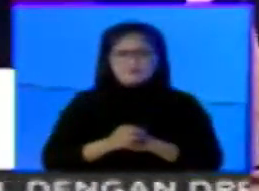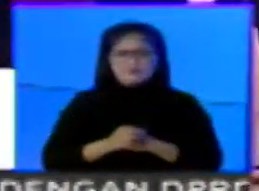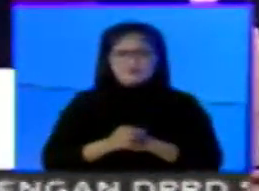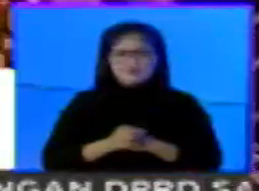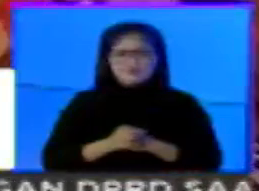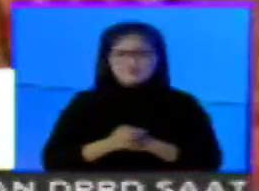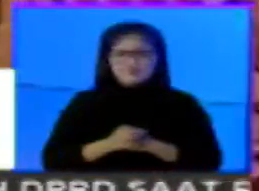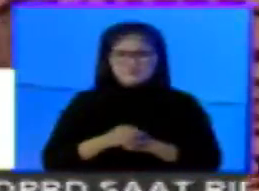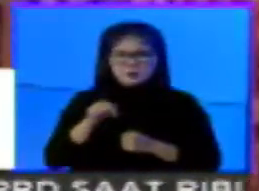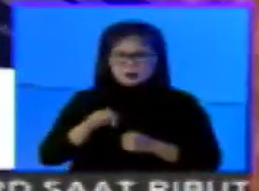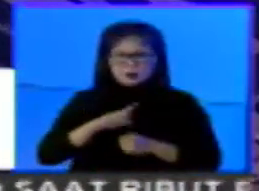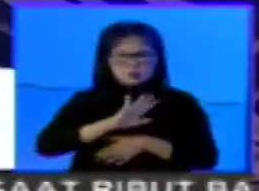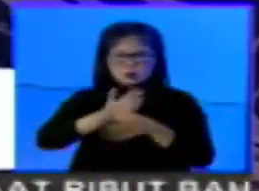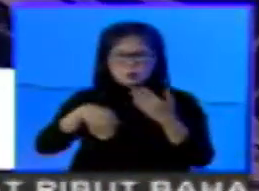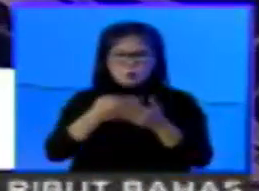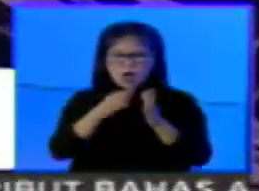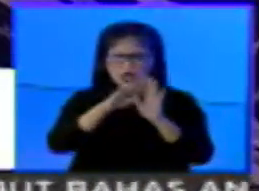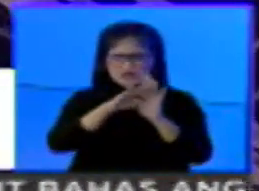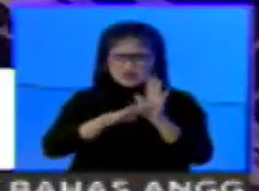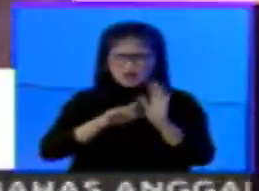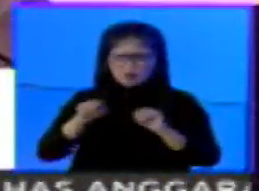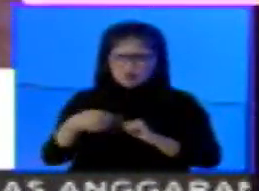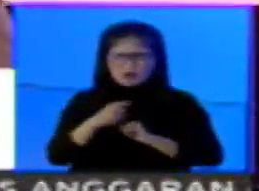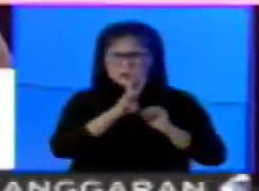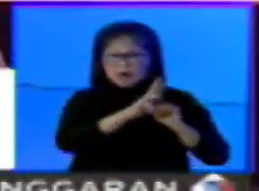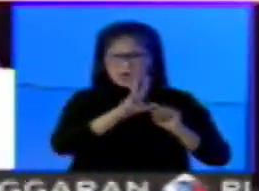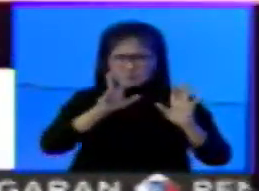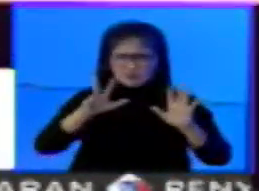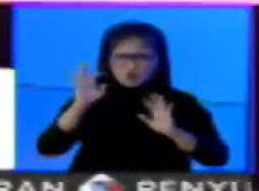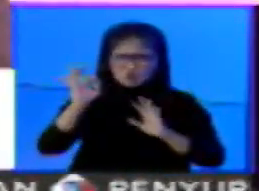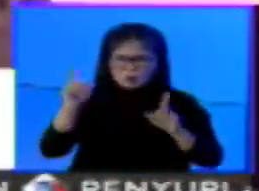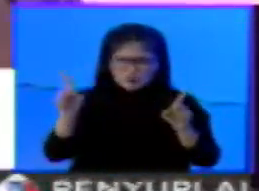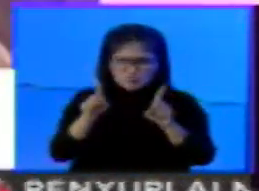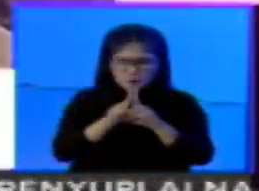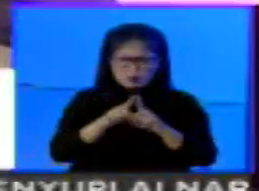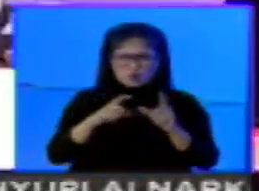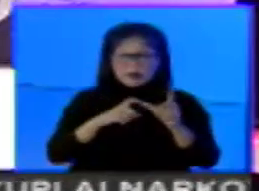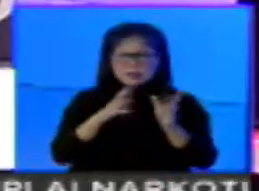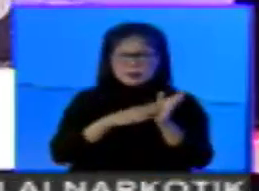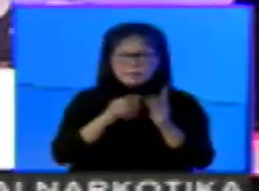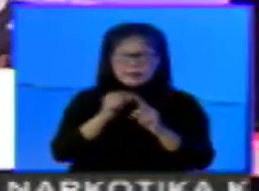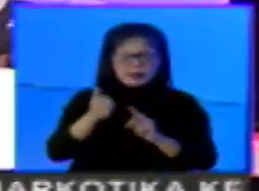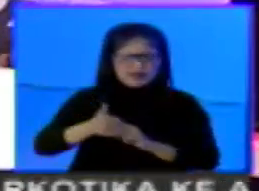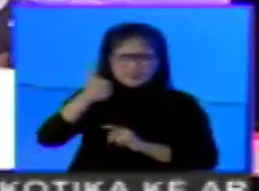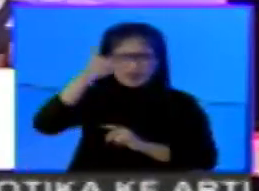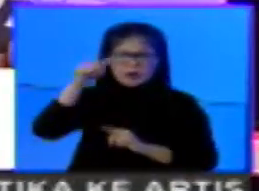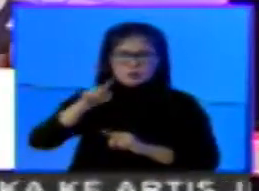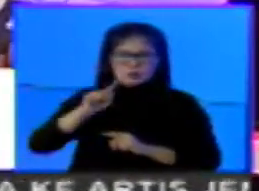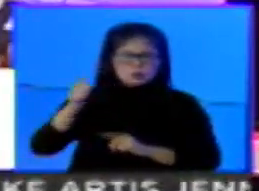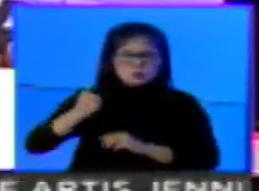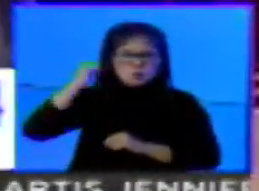Dari rangkaian Grand Final sejak 28 Oktober yang mempertemukan siswa tingkat menengah terbaik di Indonesia, terlahirlah juara baru.